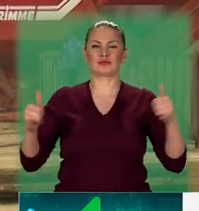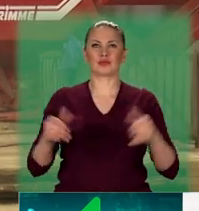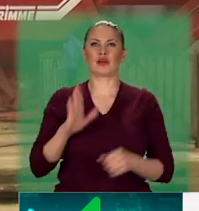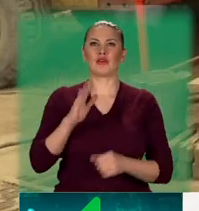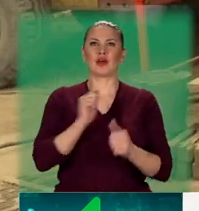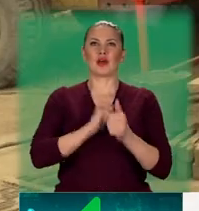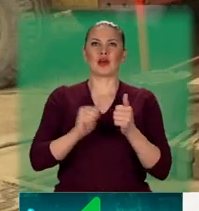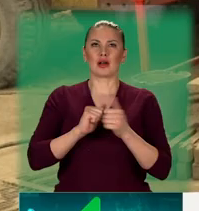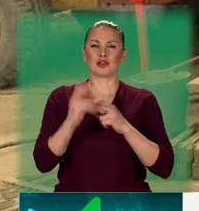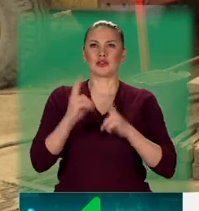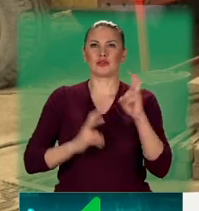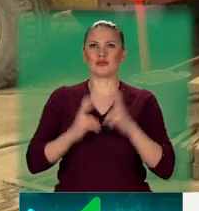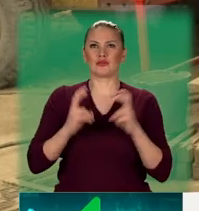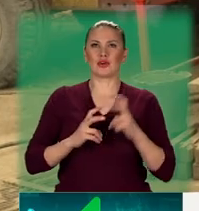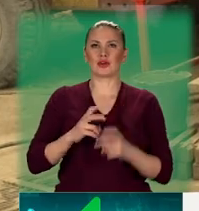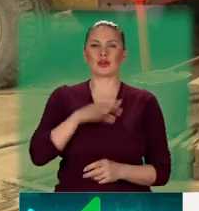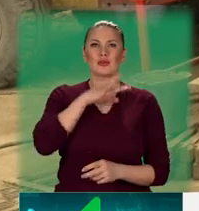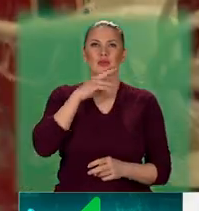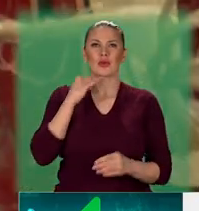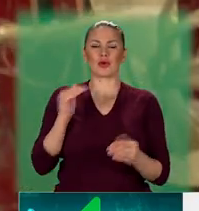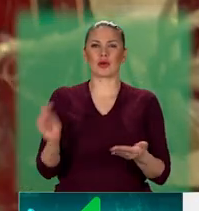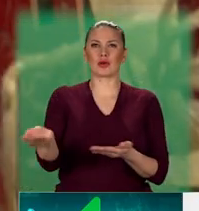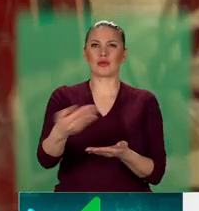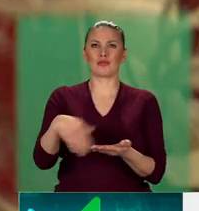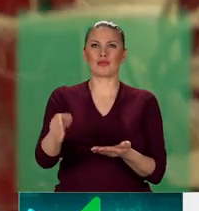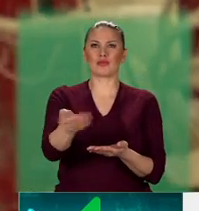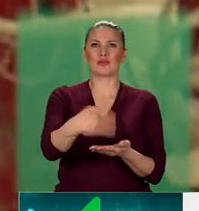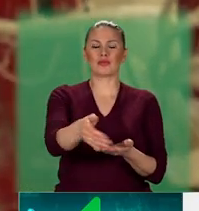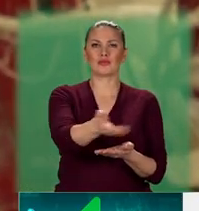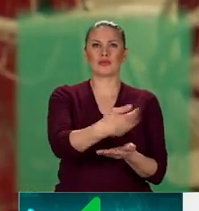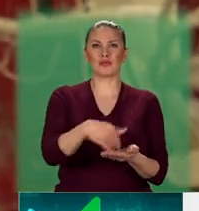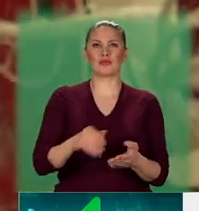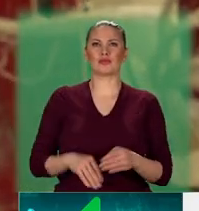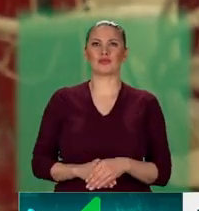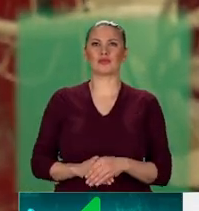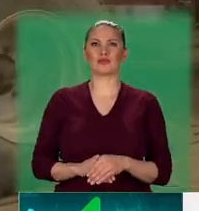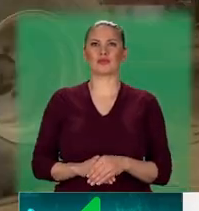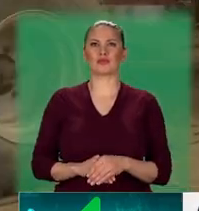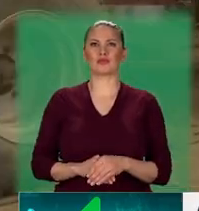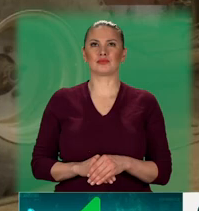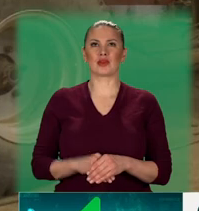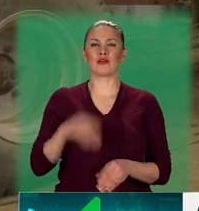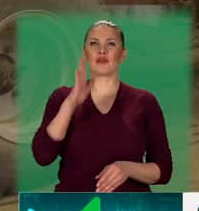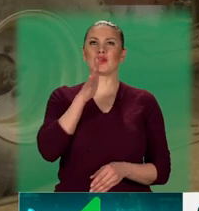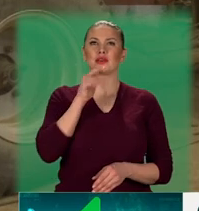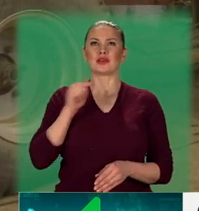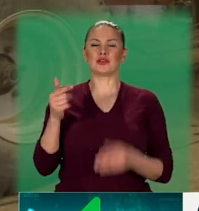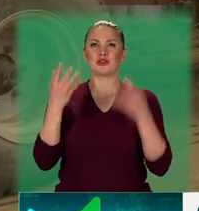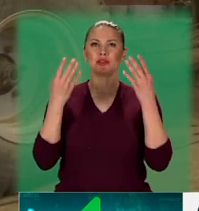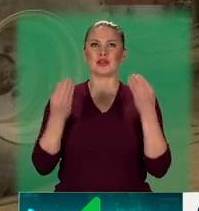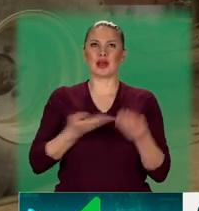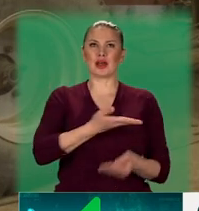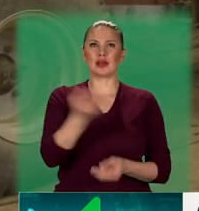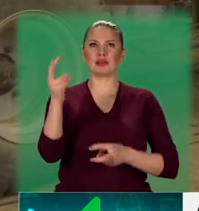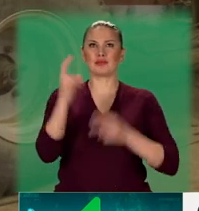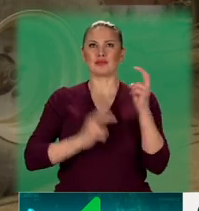каждом цеху овощи проходят целый ряд отбора. Путь от склада до магазинной полки начинается с сортировочного пункта. В течение дня этот аппарат для